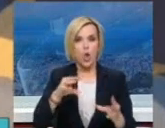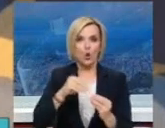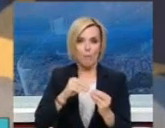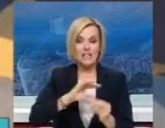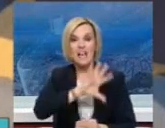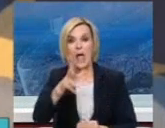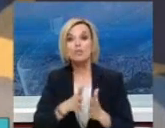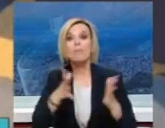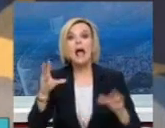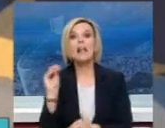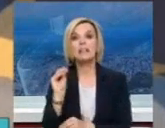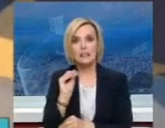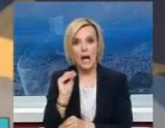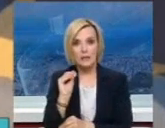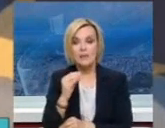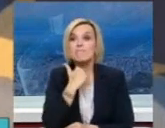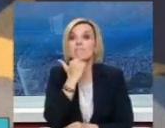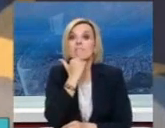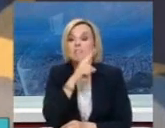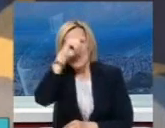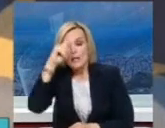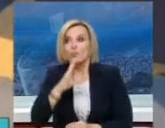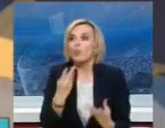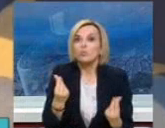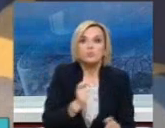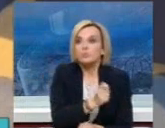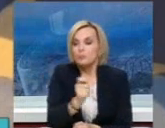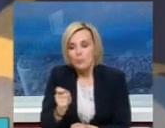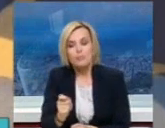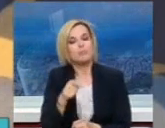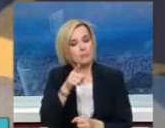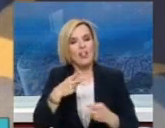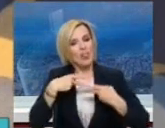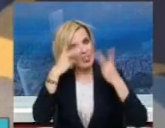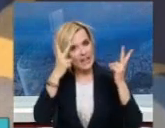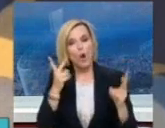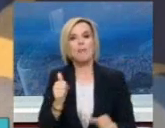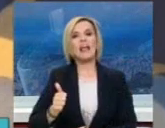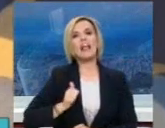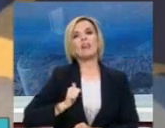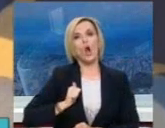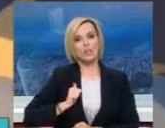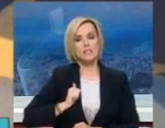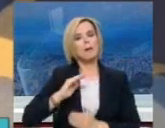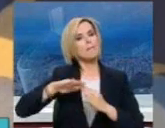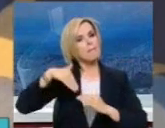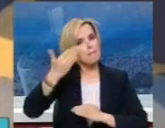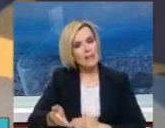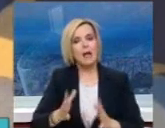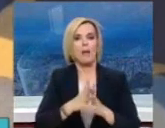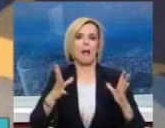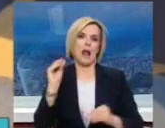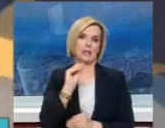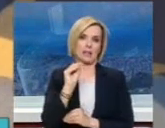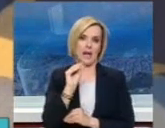τις δυσμενείς συνέπειες του φαινομένου του κορονοϊού στη ρευστότητά τους και το σημαντικότερο, να